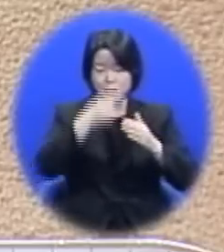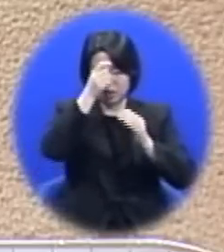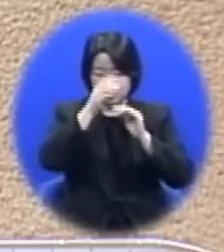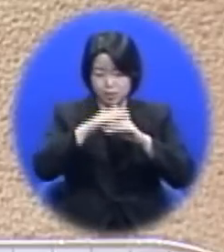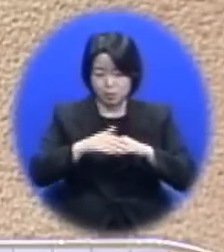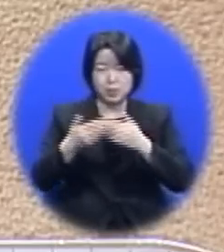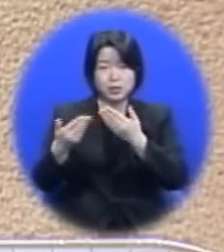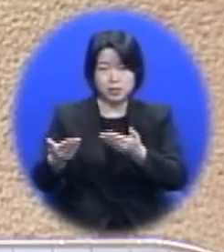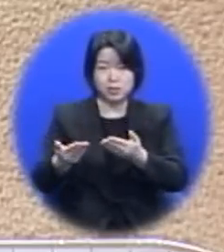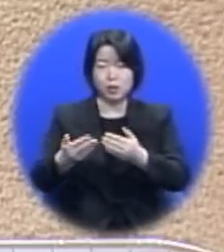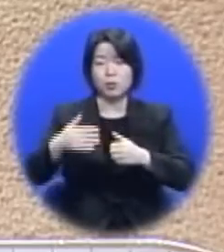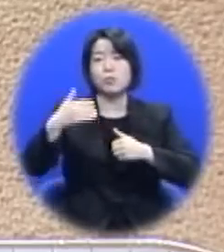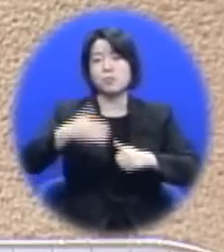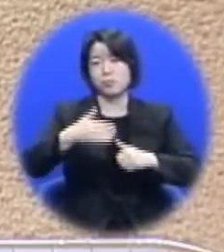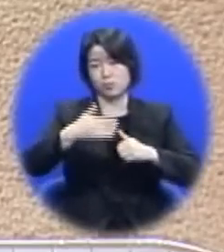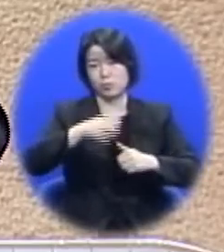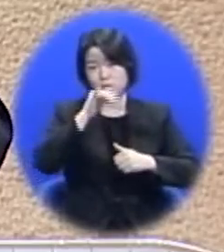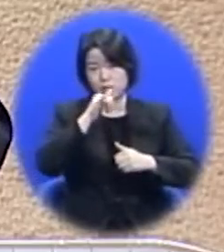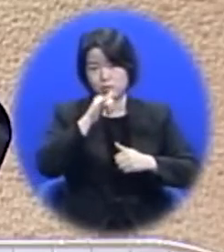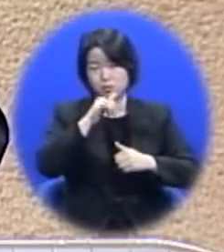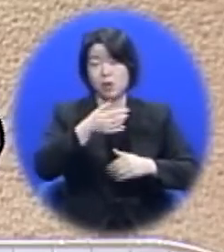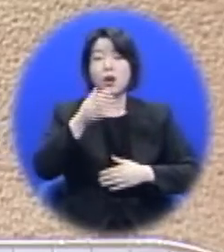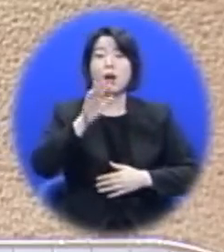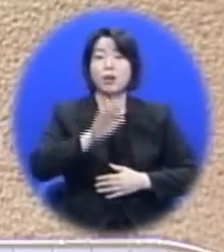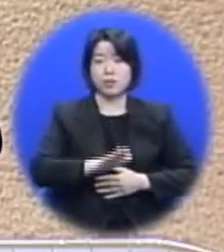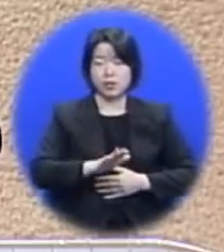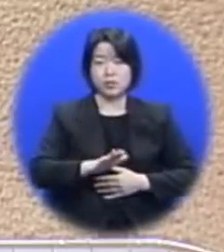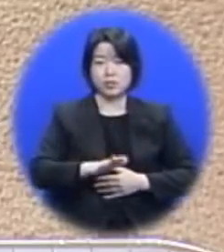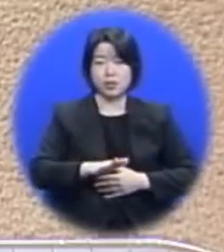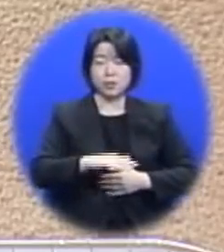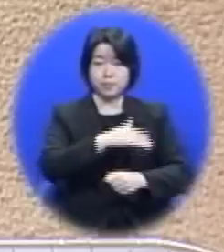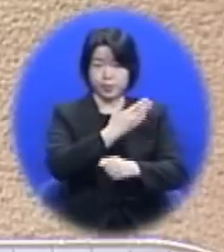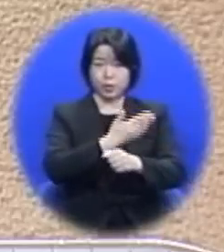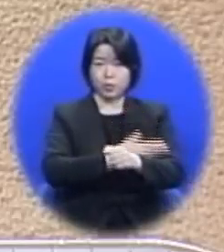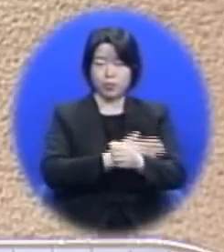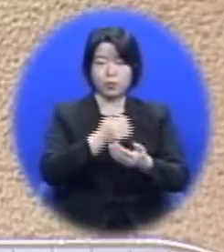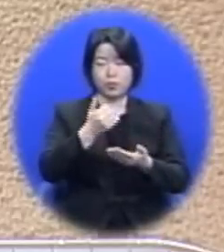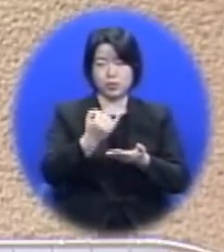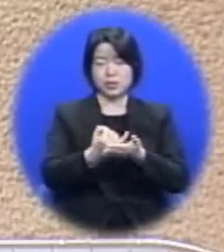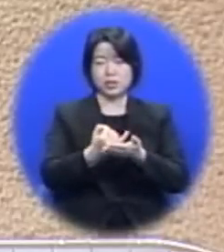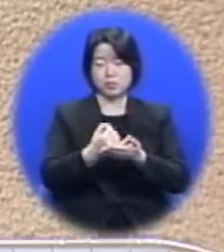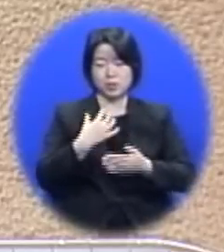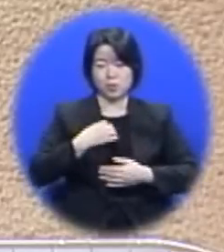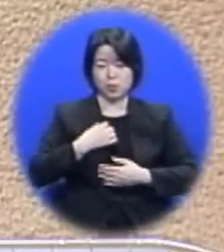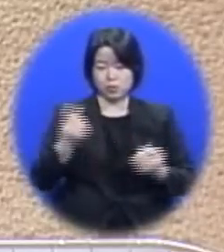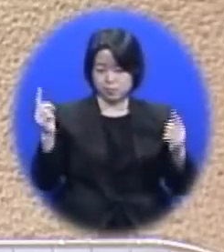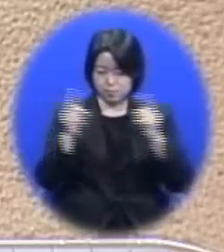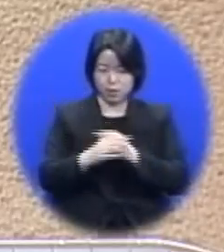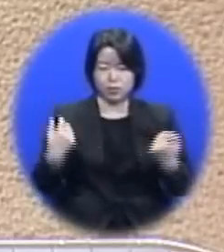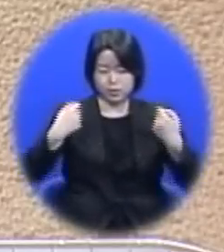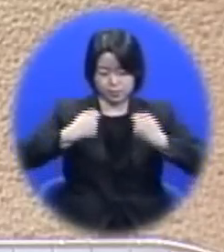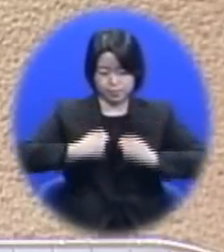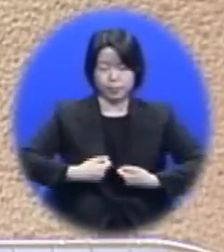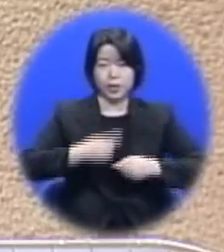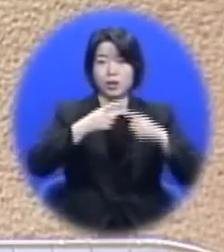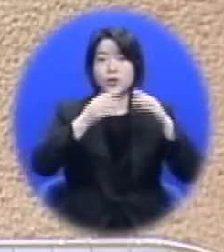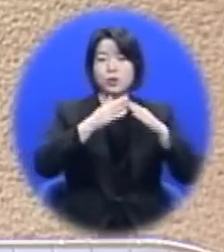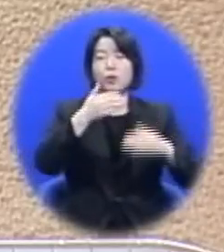드리세요. 옷을 차려 입으시고 교회를 가셨습니다. 오늘 내